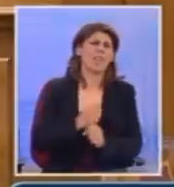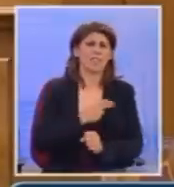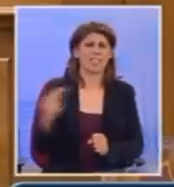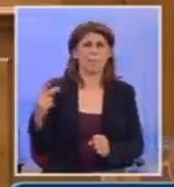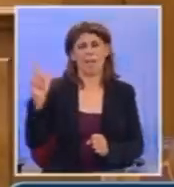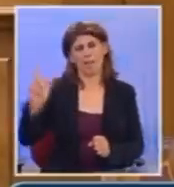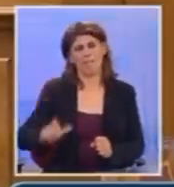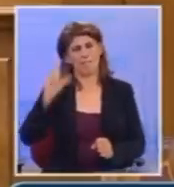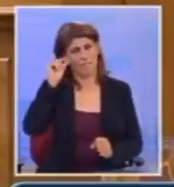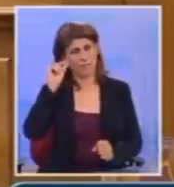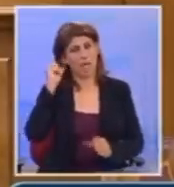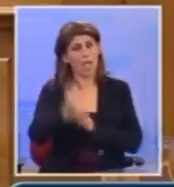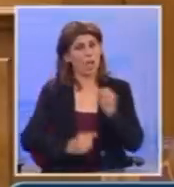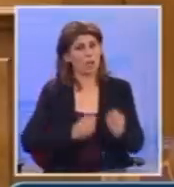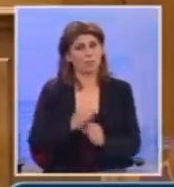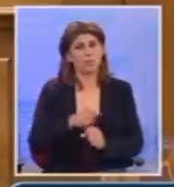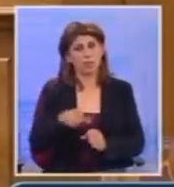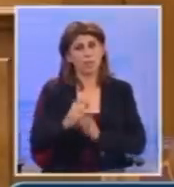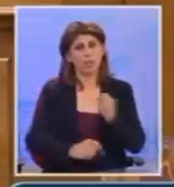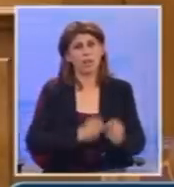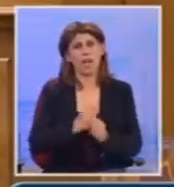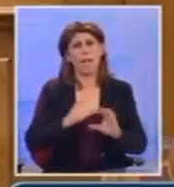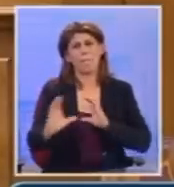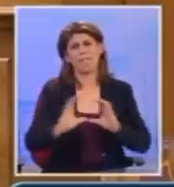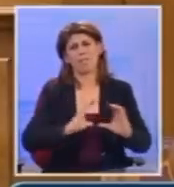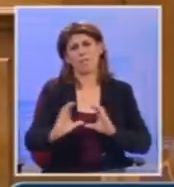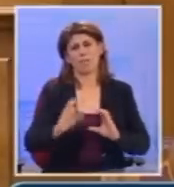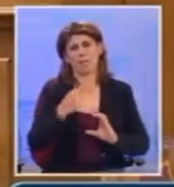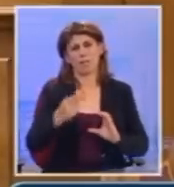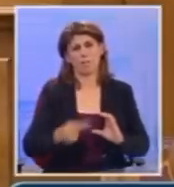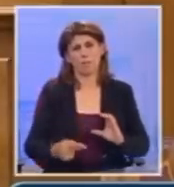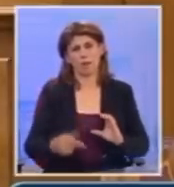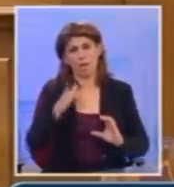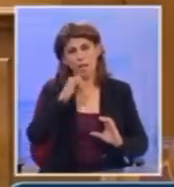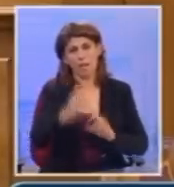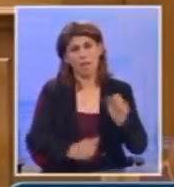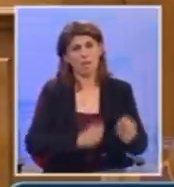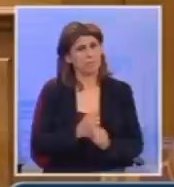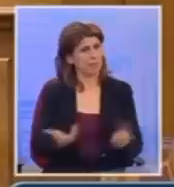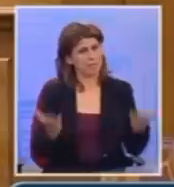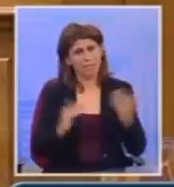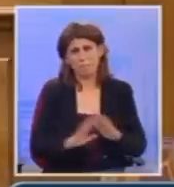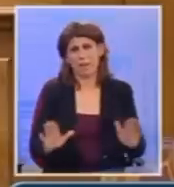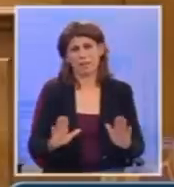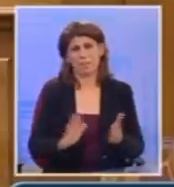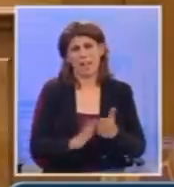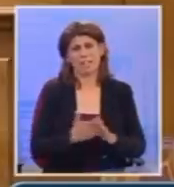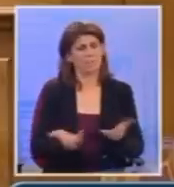μας είναι ένα αιωνίως επικοινωνιακό θέμα, αλλά αιωνίως πρακτικά ανύπαρκτο, και θα σας εξηγήσω